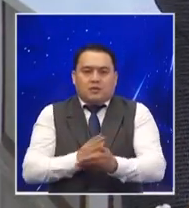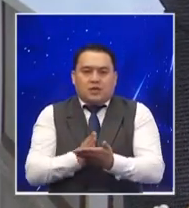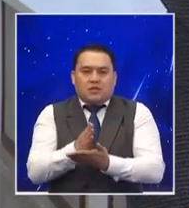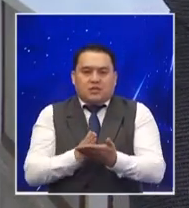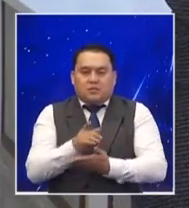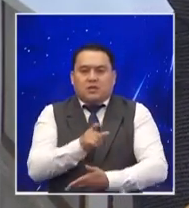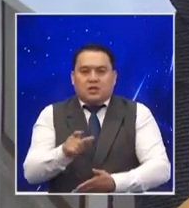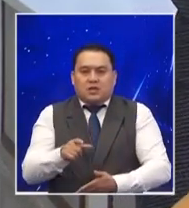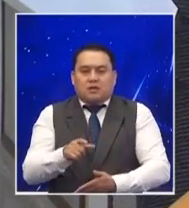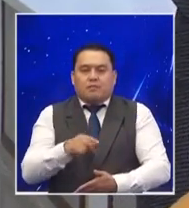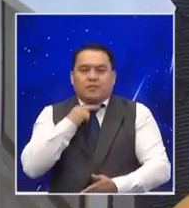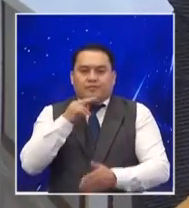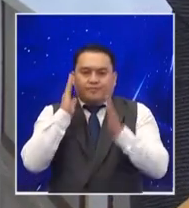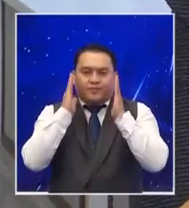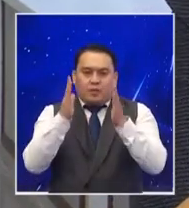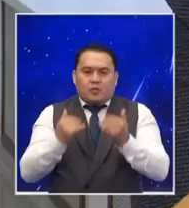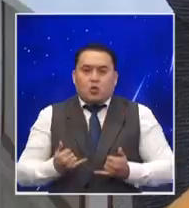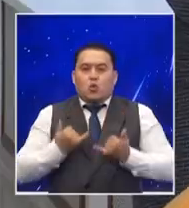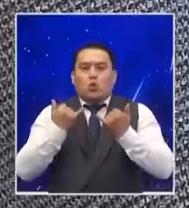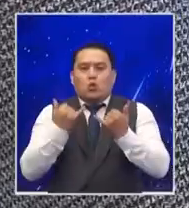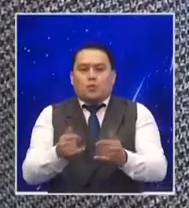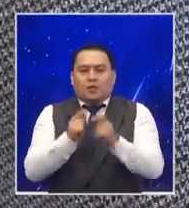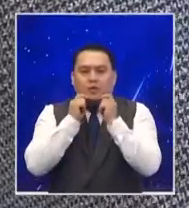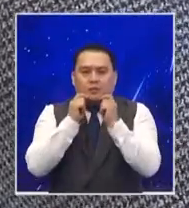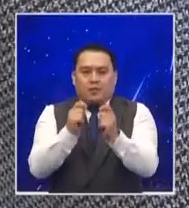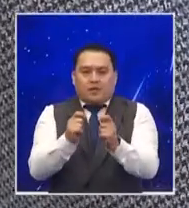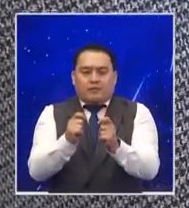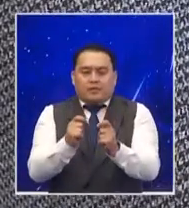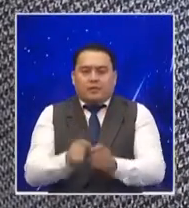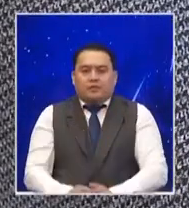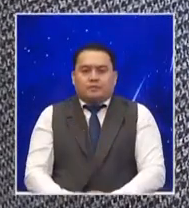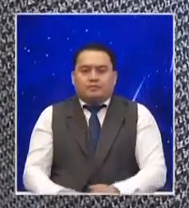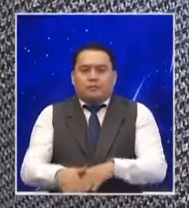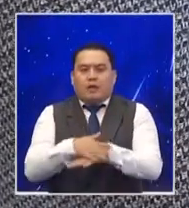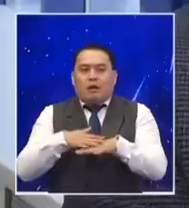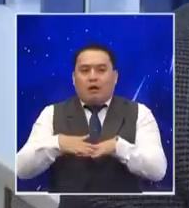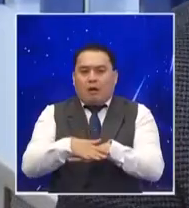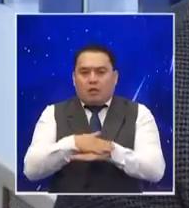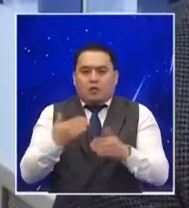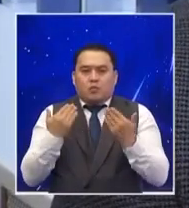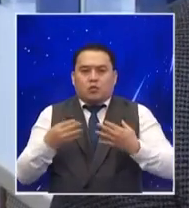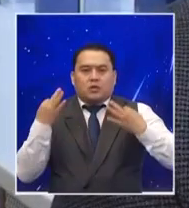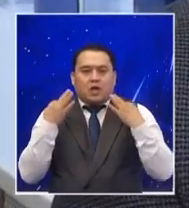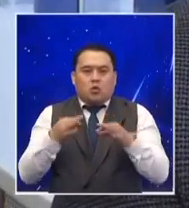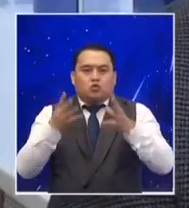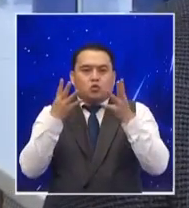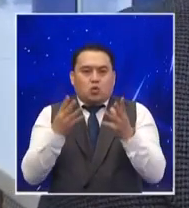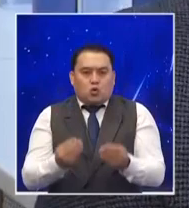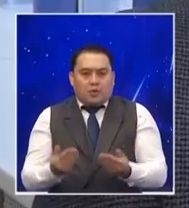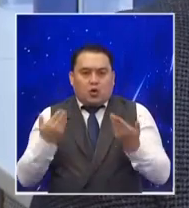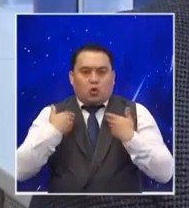қызметкерлерін елеп ескеріп, міне бүгін құрмет грамотасына ие болып жатырмын. Халқымызды бүгінгі тәуелсіздік күнімен